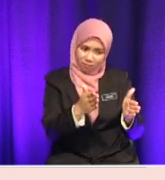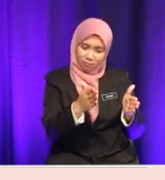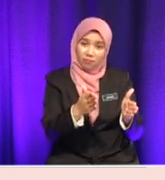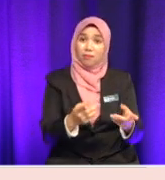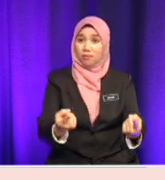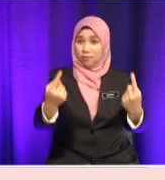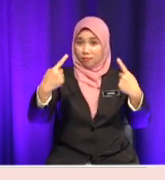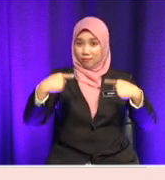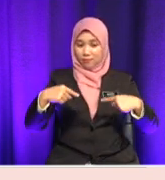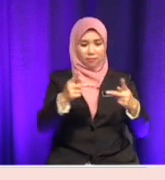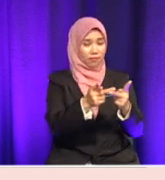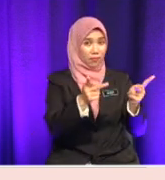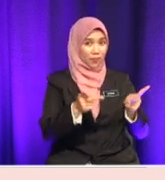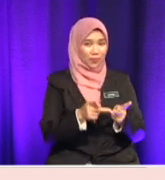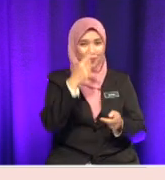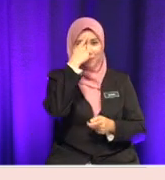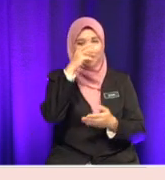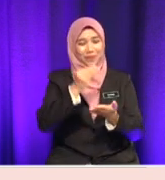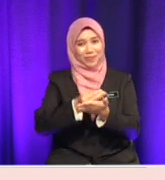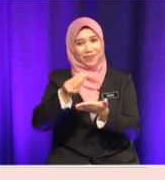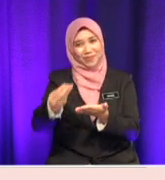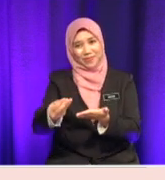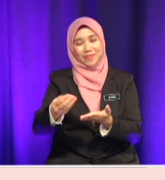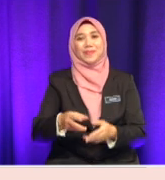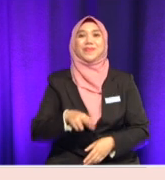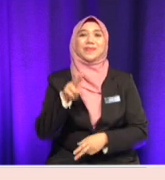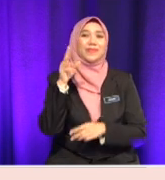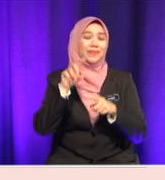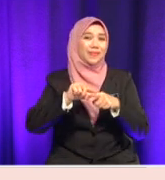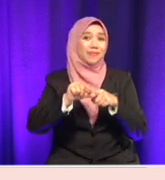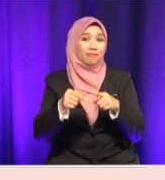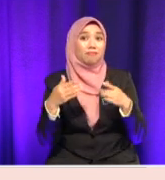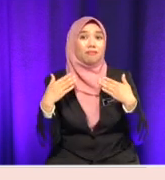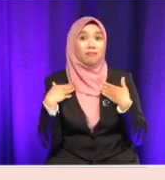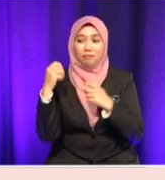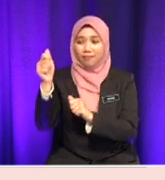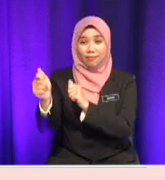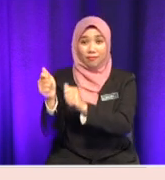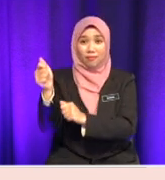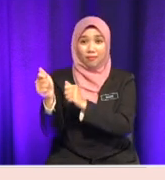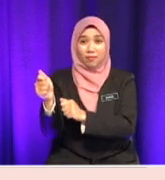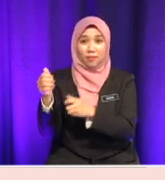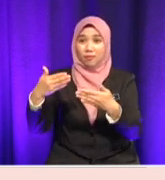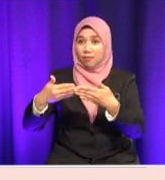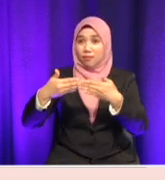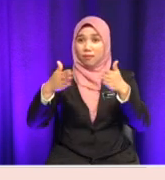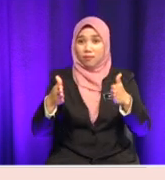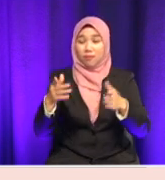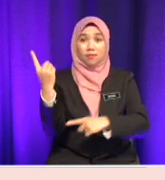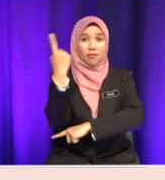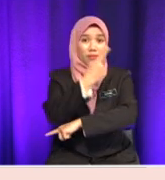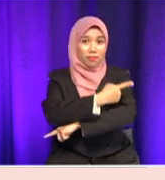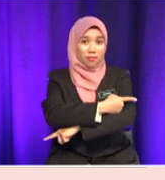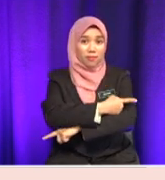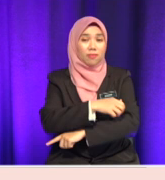kolam untuk membeli udang kolam pancing udang Pak Maji hanya dibuka pada hari Minggu